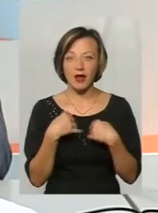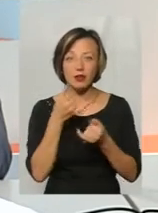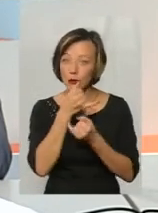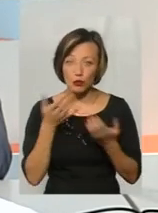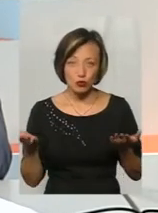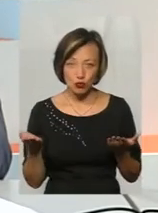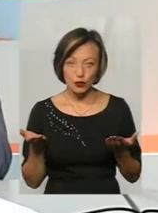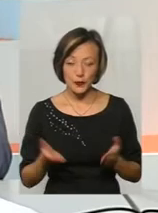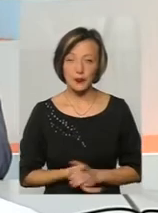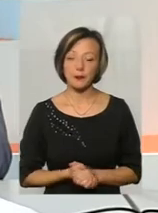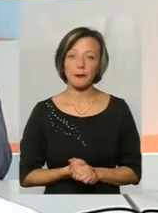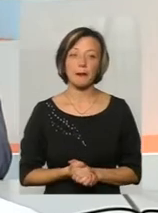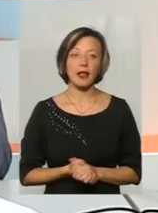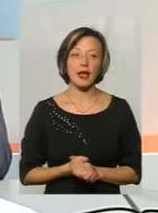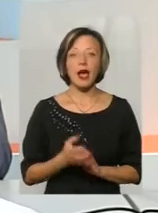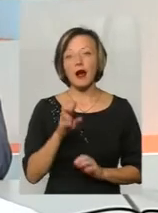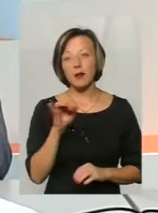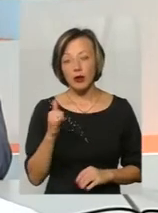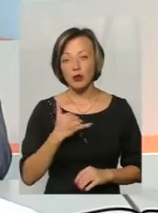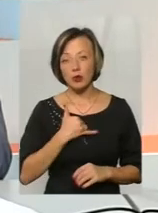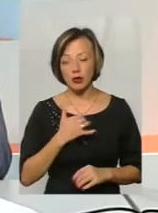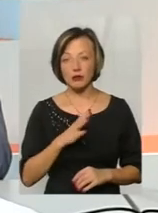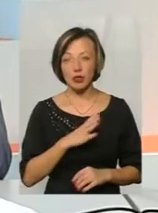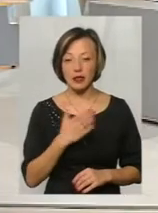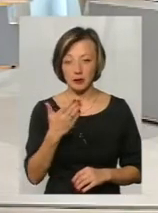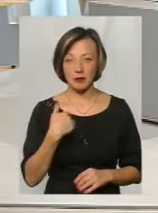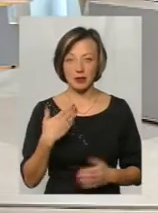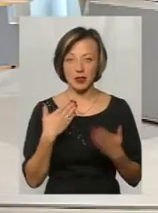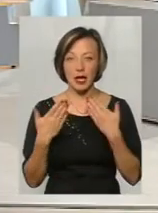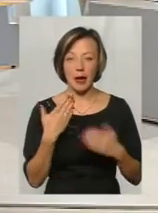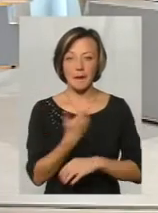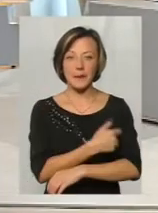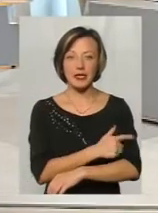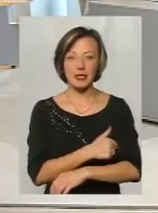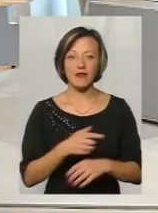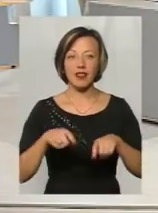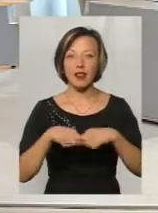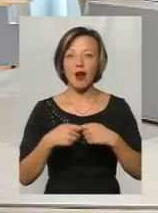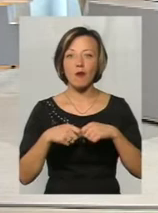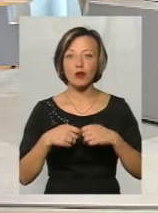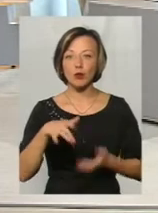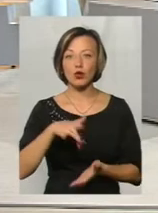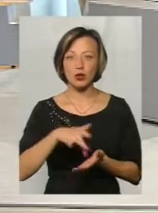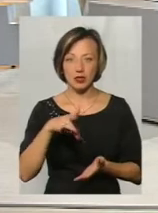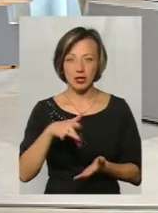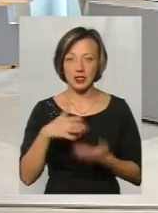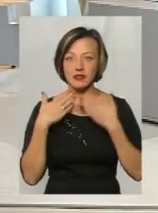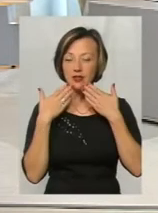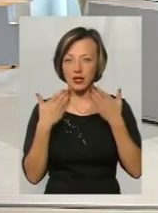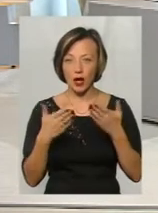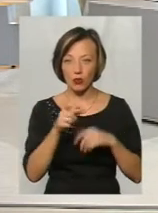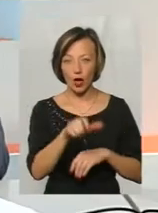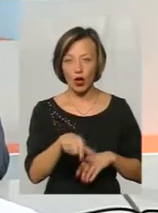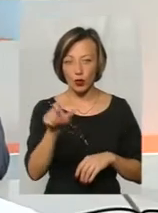можу. Як би в нас було, як от ми з вами говорили, як в медицині, що в травматологічний пункт звертаються